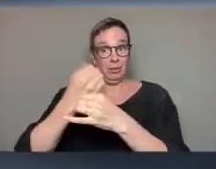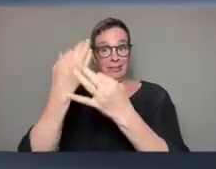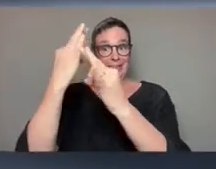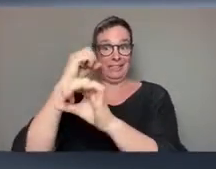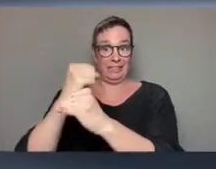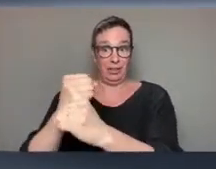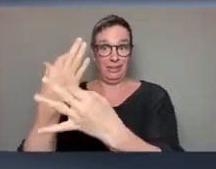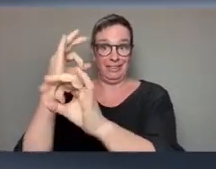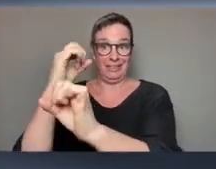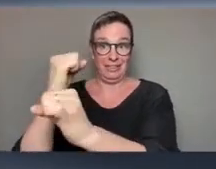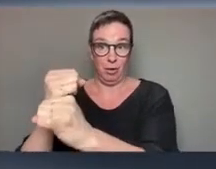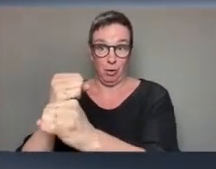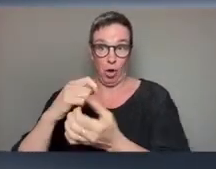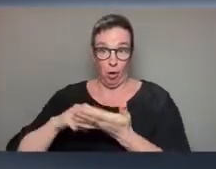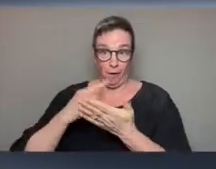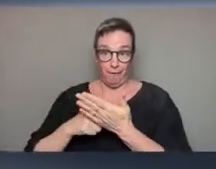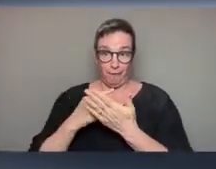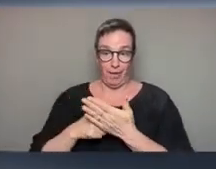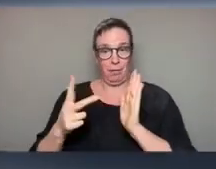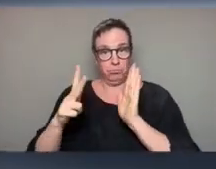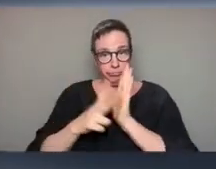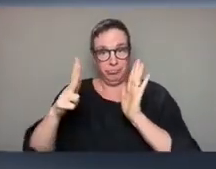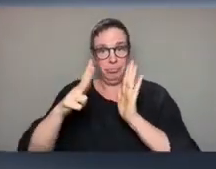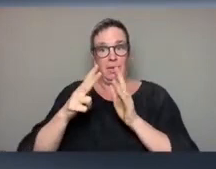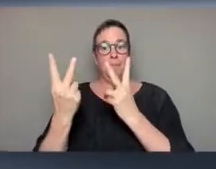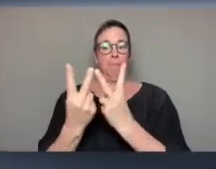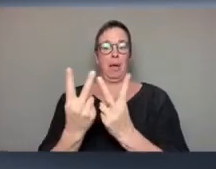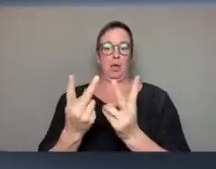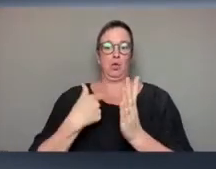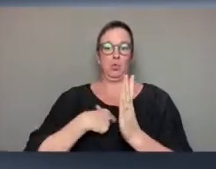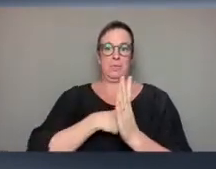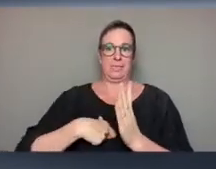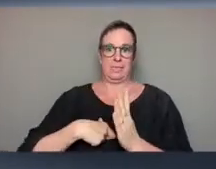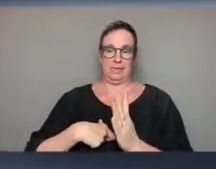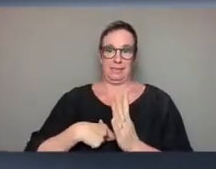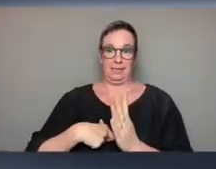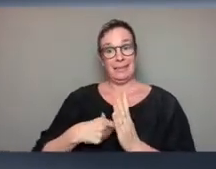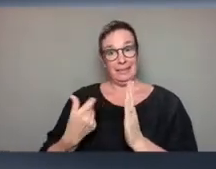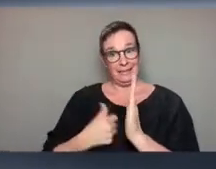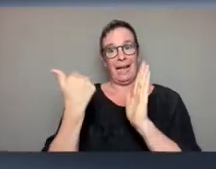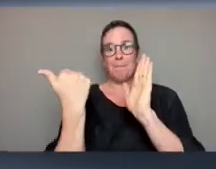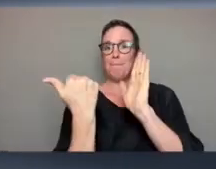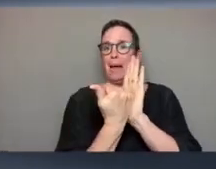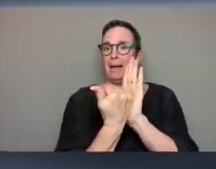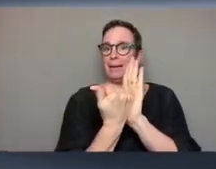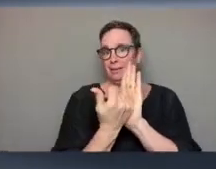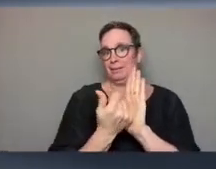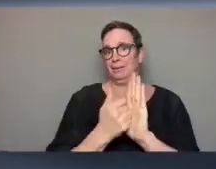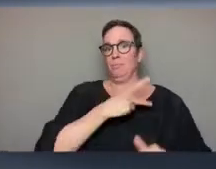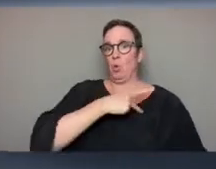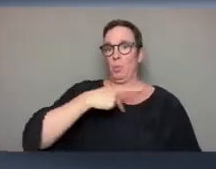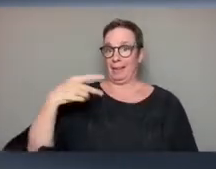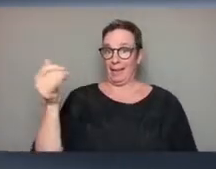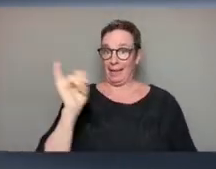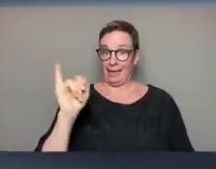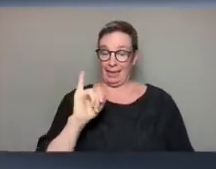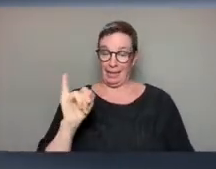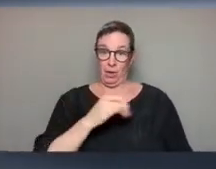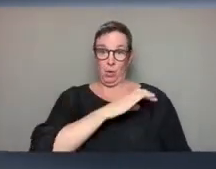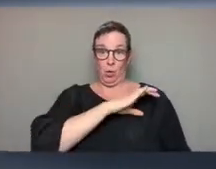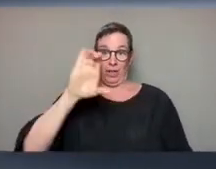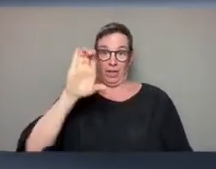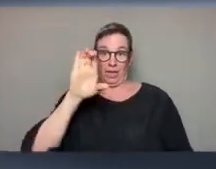La marque Parc Suisse appartient à la Confédération, à l'Office fédéral de l'environnement.